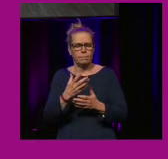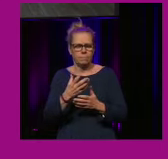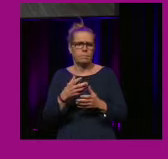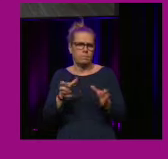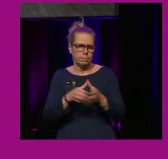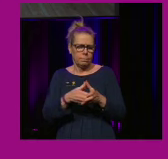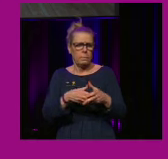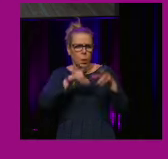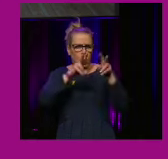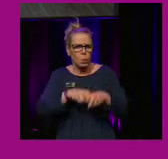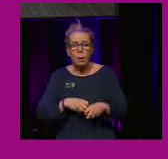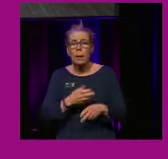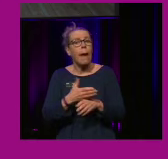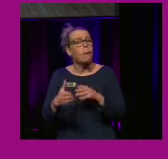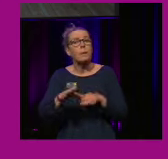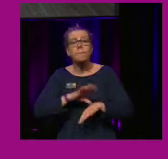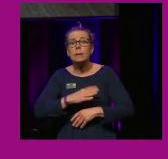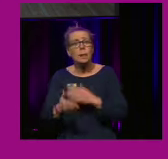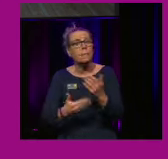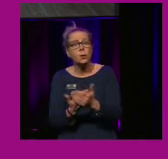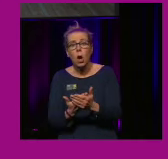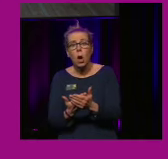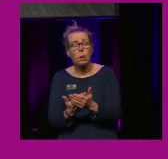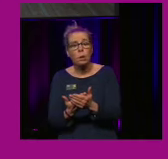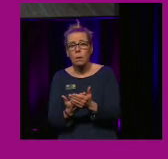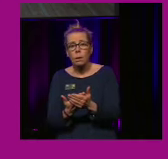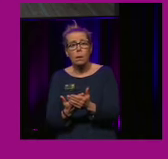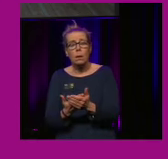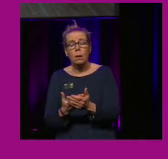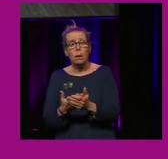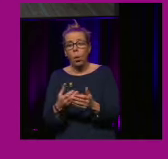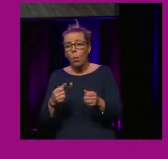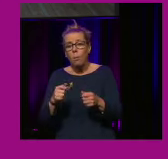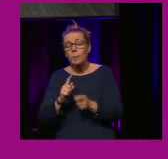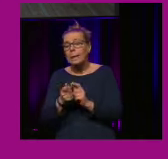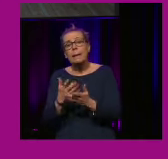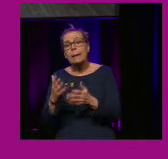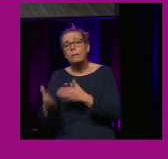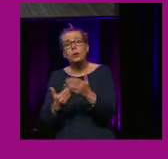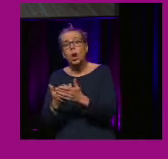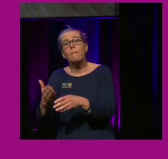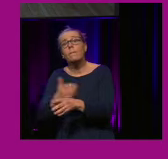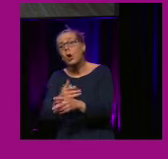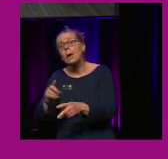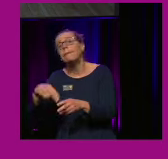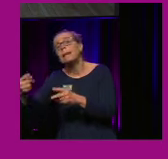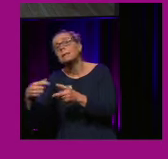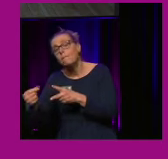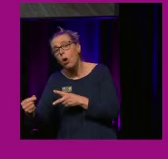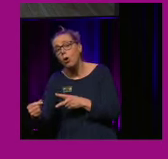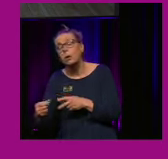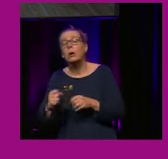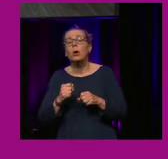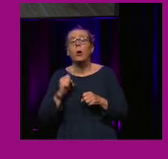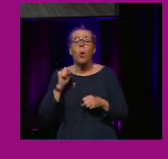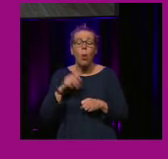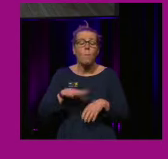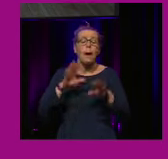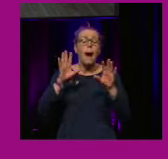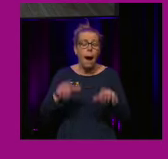man ju inte kommit med något förslag, och det kommer inte heller något förslag före nästa val. Hade det kommit ett förslag